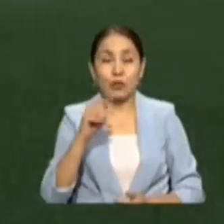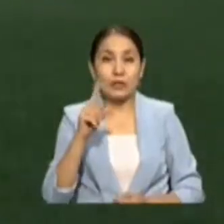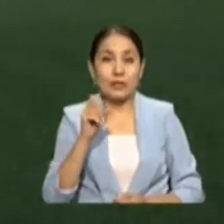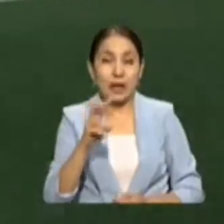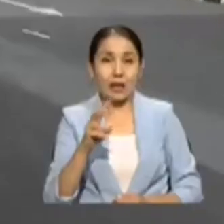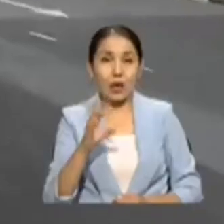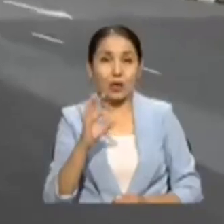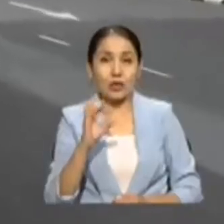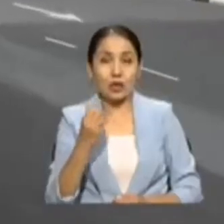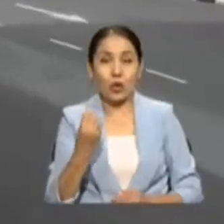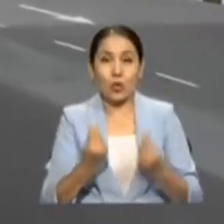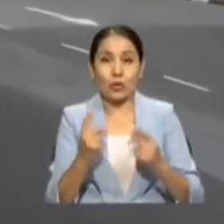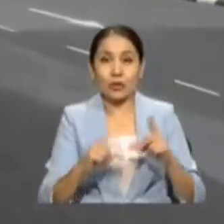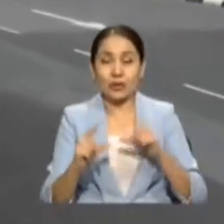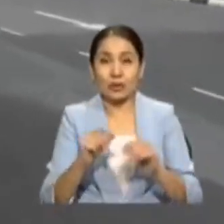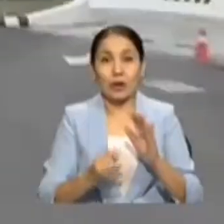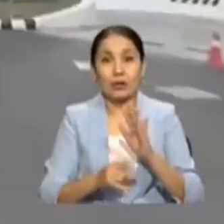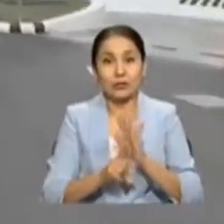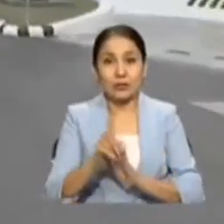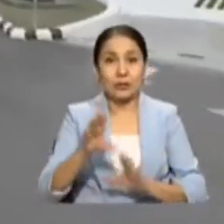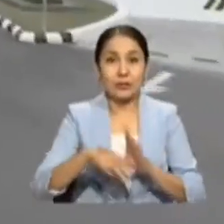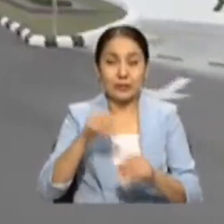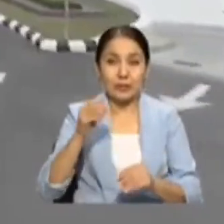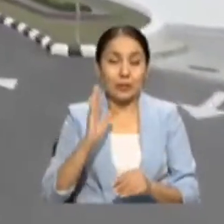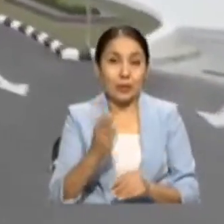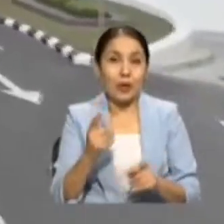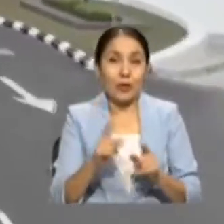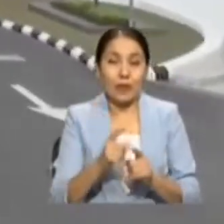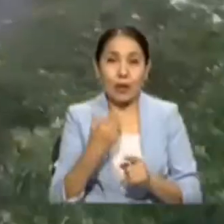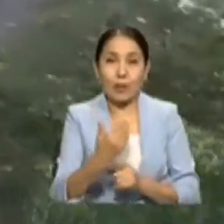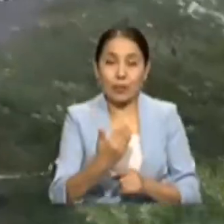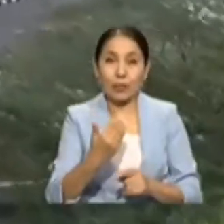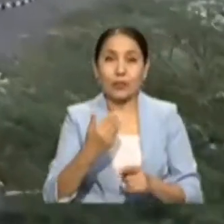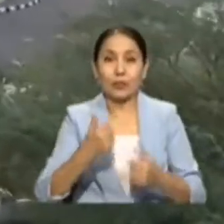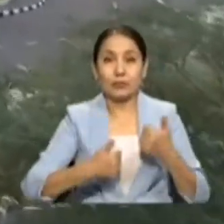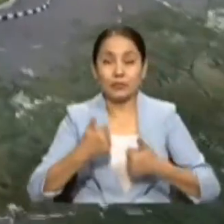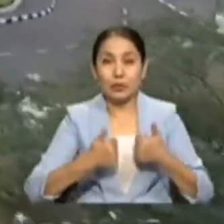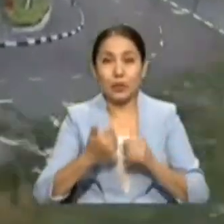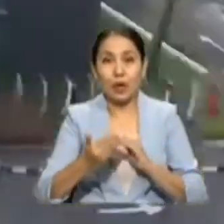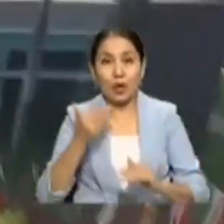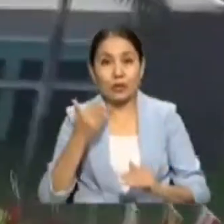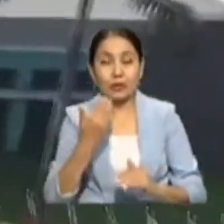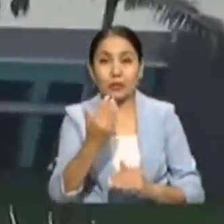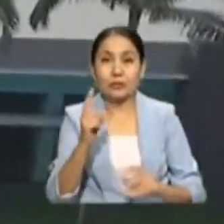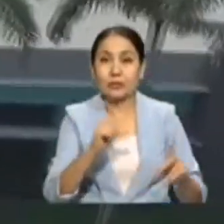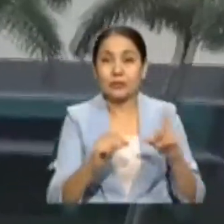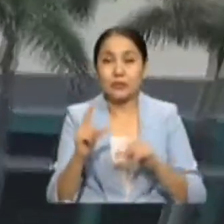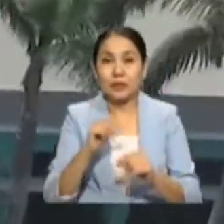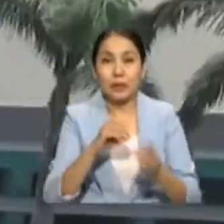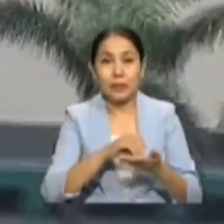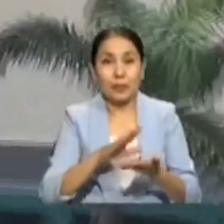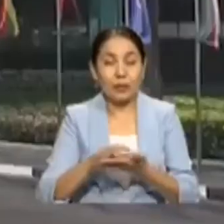Osiyo Kubogiga saralash bosqichiga qur'a tashlash marosimi tashkil etildi va terma jamoalar bo'lajak musobaqa oldidan o'z raqiblarini bilib